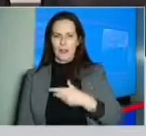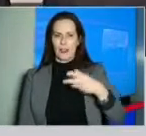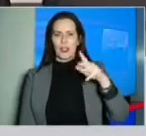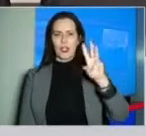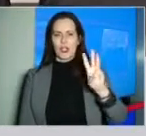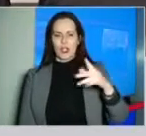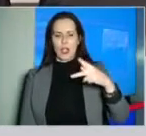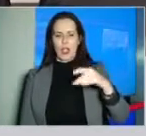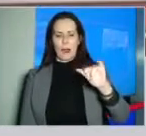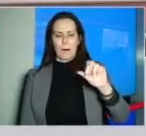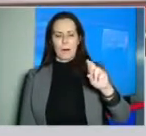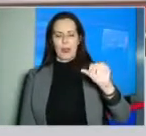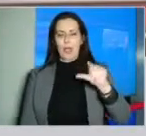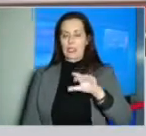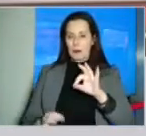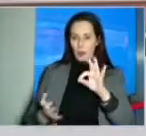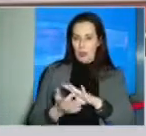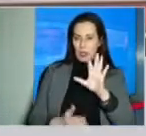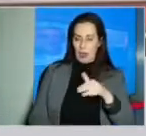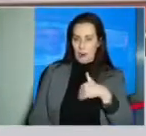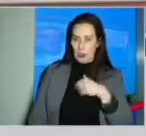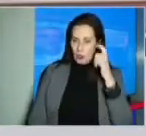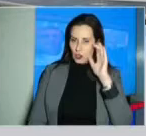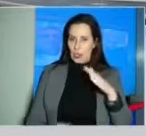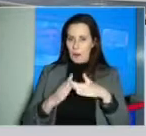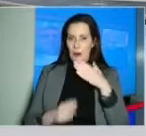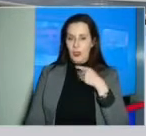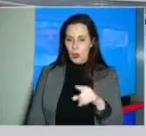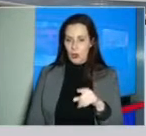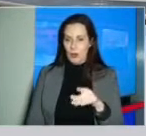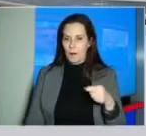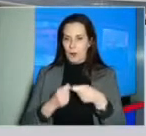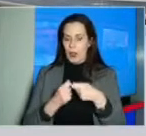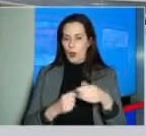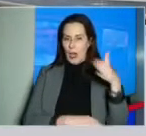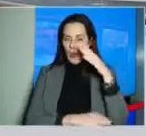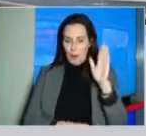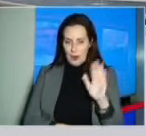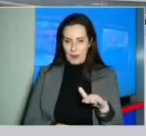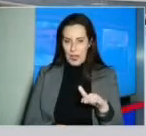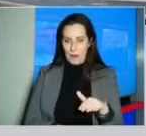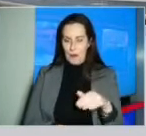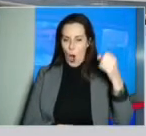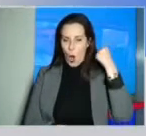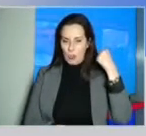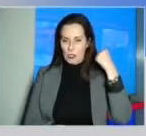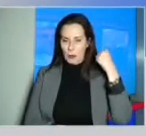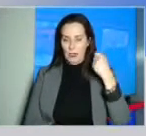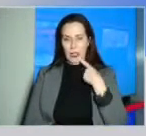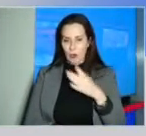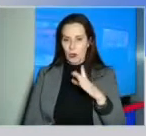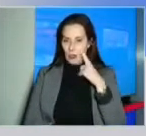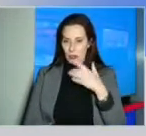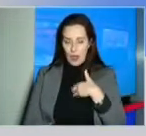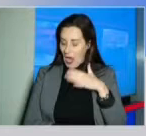הרב... זו הנקודה בדיוק שגם אני מעריך שבבית היהודי ובאיחוד הלאומי וגם בשמאל ישראל יפנו לציבור ויאמרו,